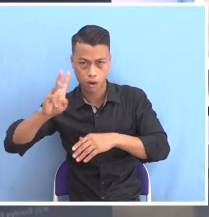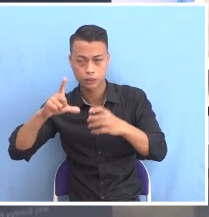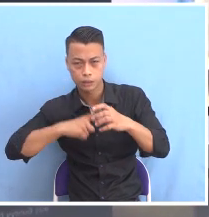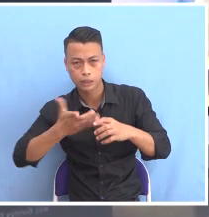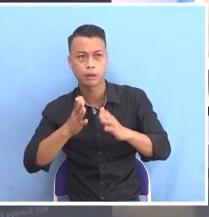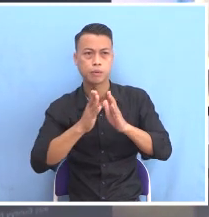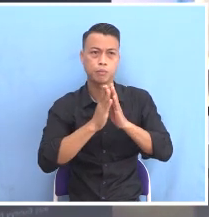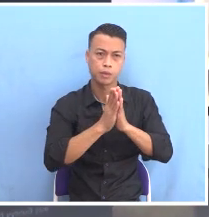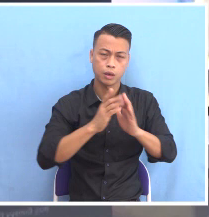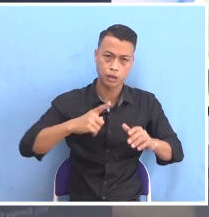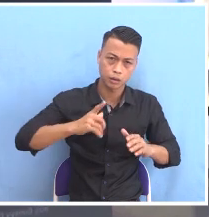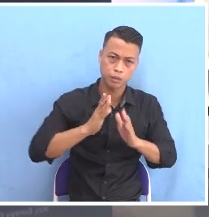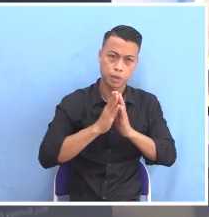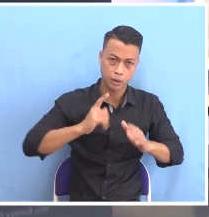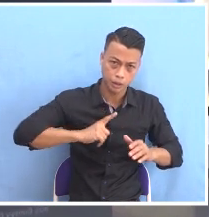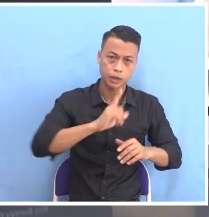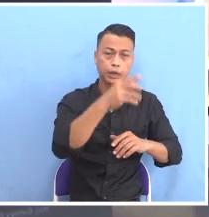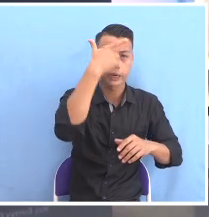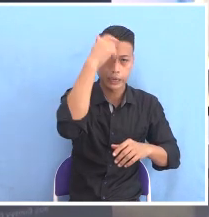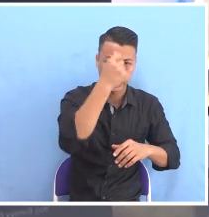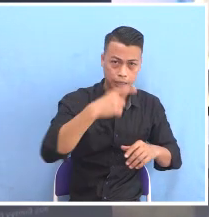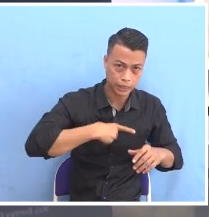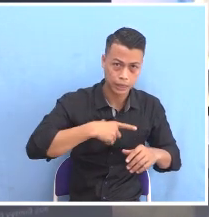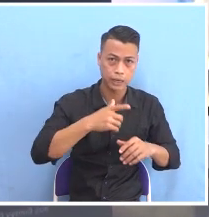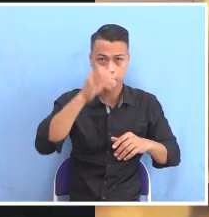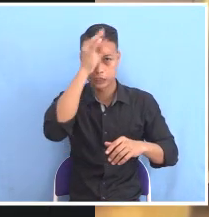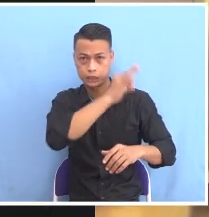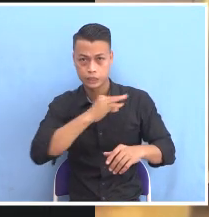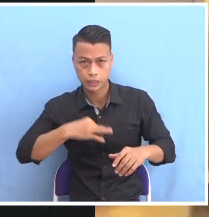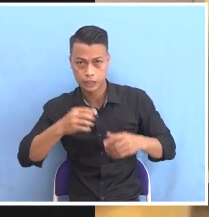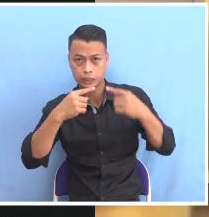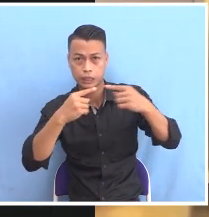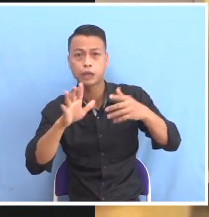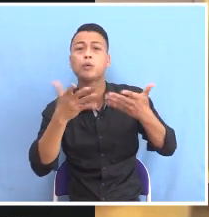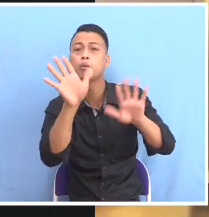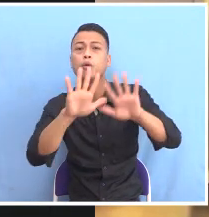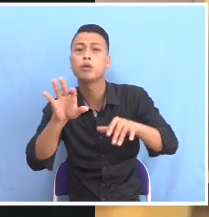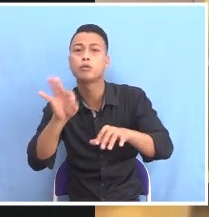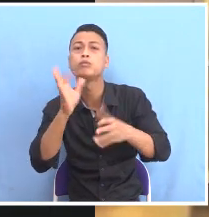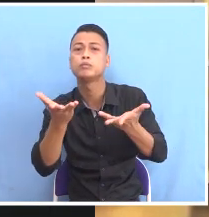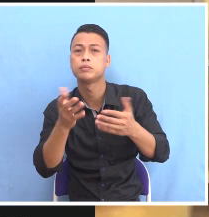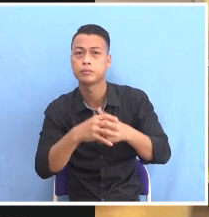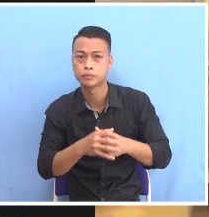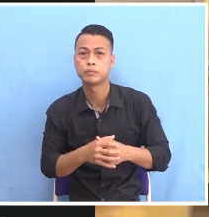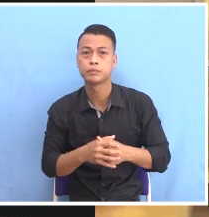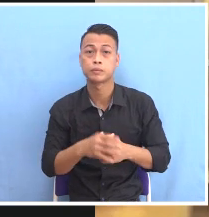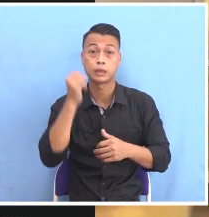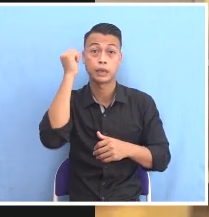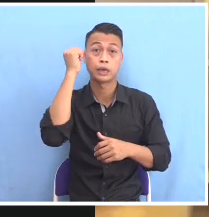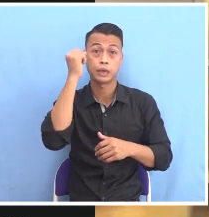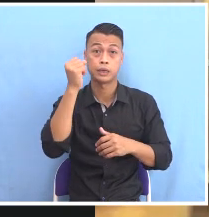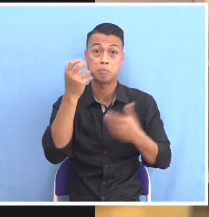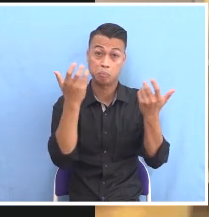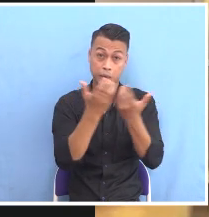ဆက်ဆံရေးပုံစံယူမှာလားကရင်နဲ့တက်နဲ့ဆက်ဆံရေးပုံစံယူမှာလားဘယ်လိုစဉ်းစားမိရောရှိပါလဲ အဲ့တော့နိုင်ငံရေးပြဿနာမှာအခုကျွန်တော်တို့ကလမ်းစာပေါ်ပြီလို့ပြောနေ